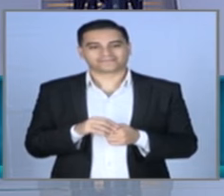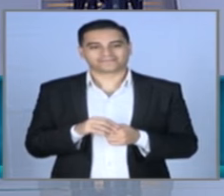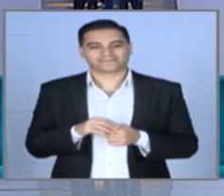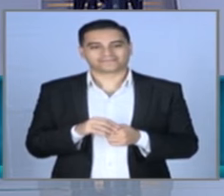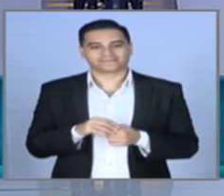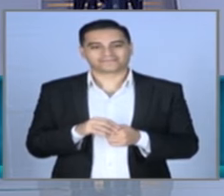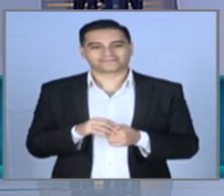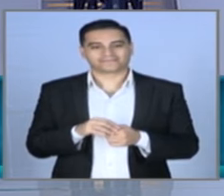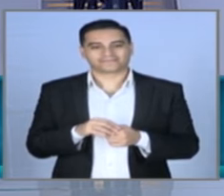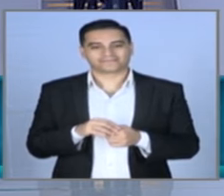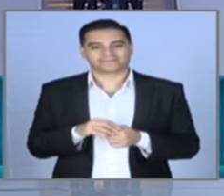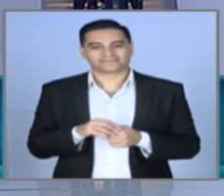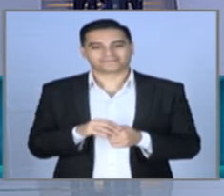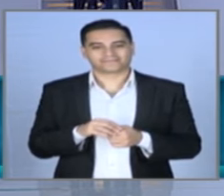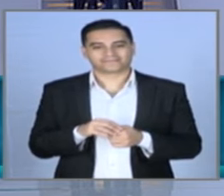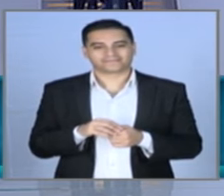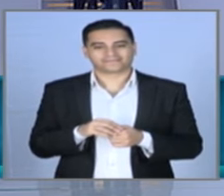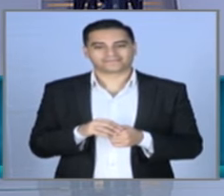أيوة.